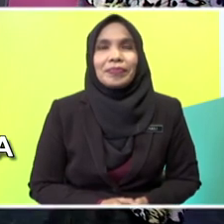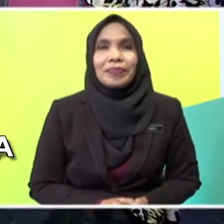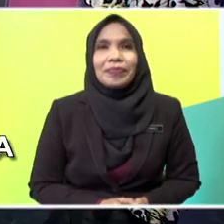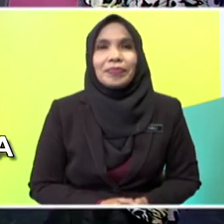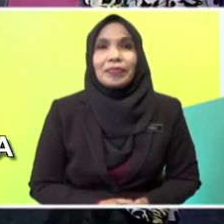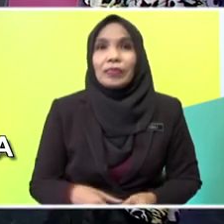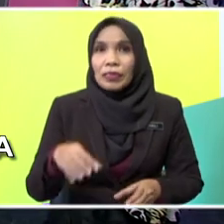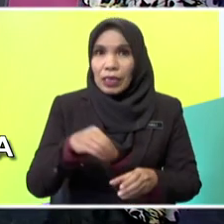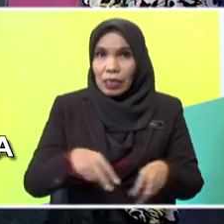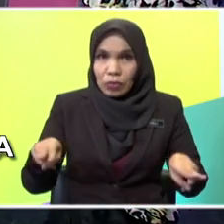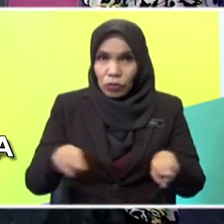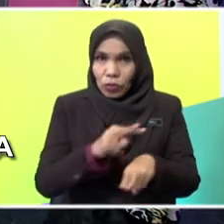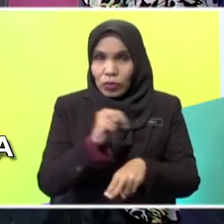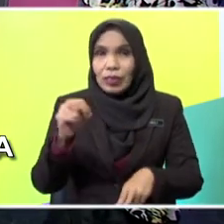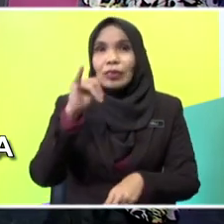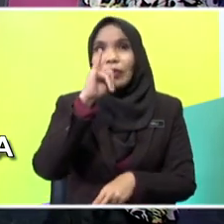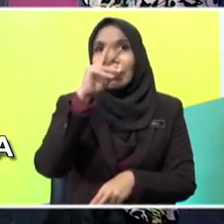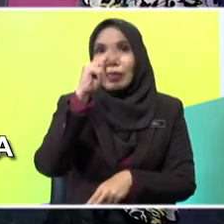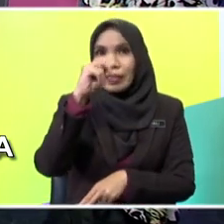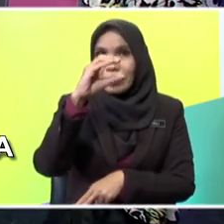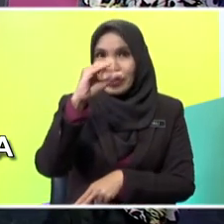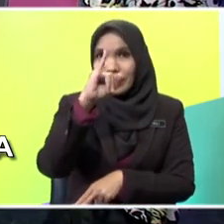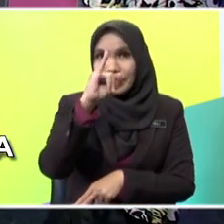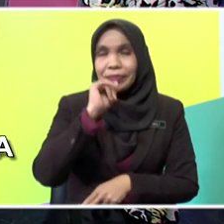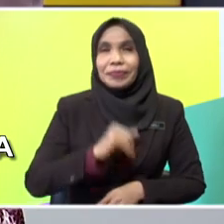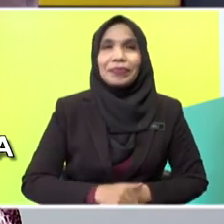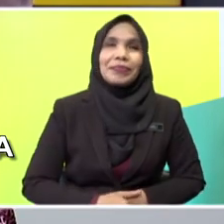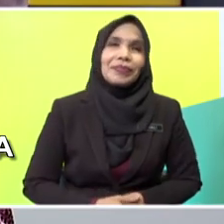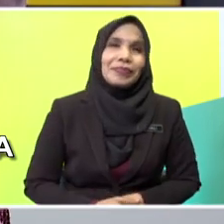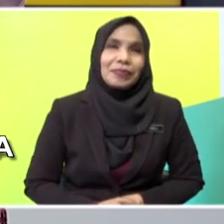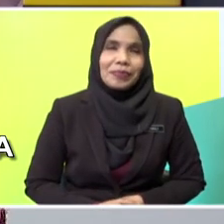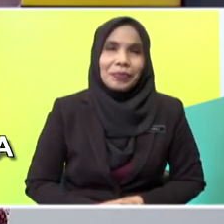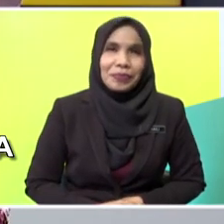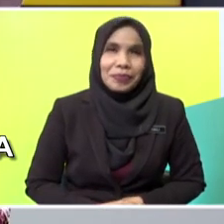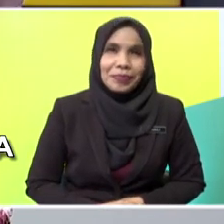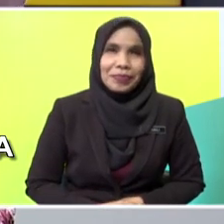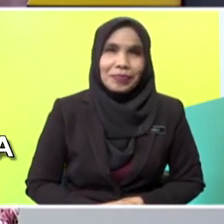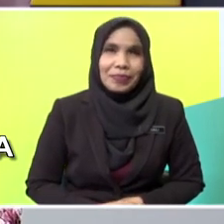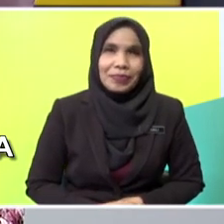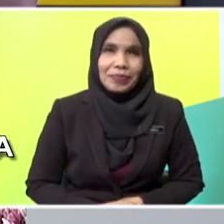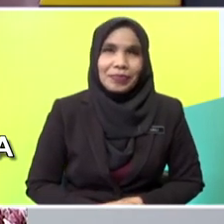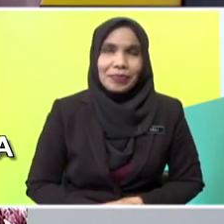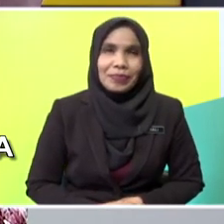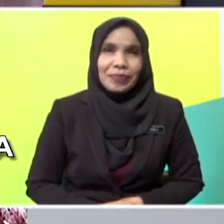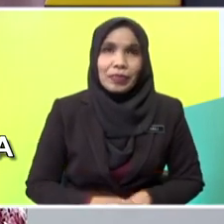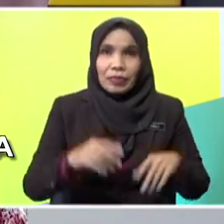setiap inci. Faham. Okay, di sini tarik ke sini. Pastikan diletakkan di tengah-tengah